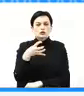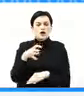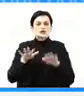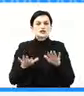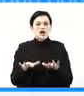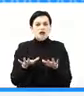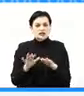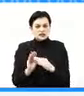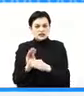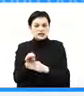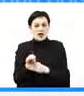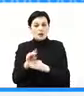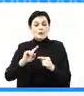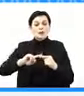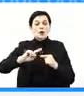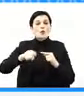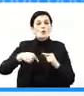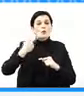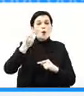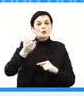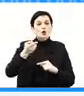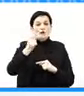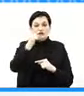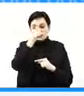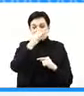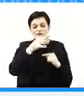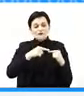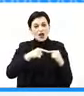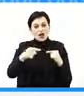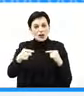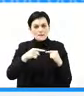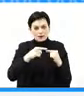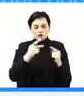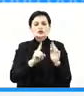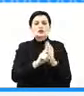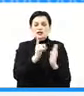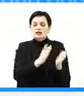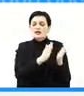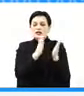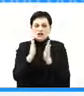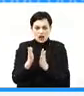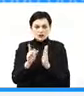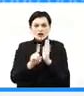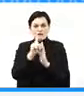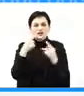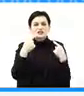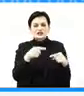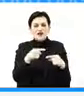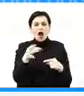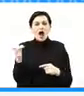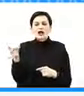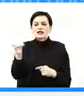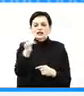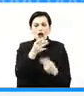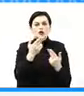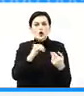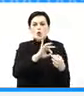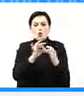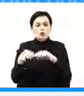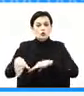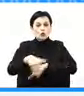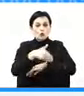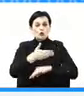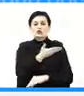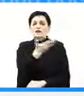ადგილი დაემატება. მომდევნო თვეების განმავლობაში, რა თქმა უნდა, გადავალთ სხვა რაიონებში და სხვა კონკრეტულ ქუჩებზე.